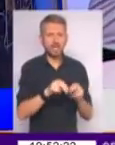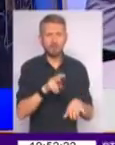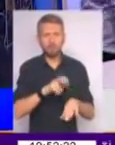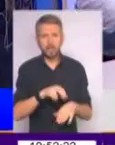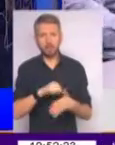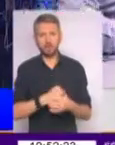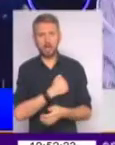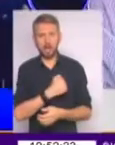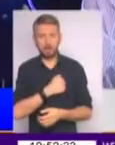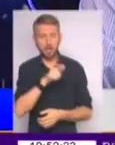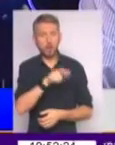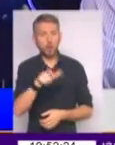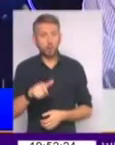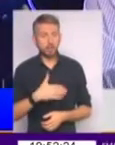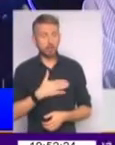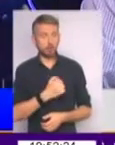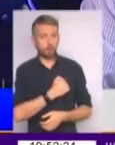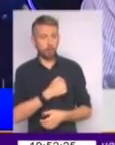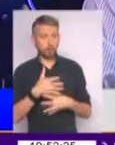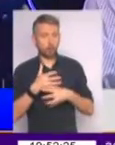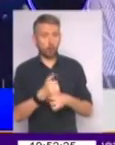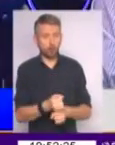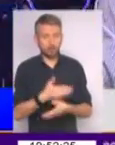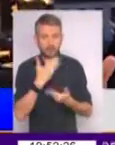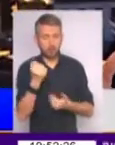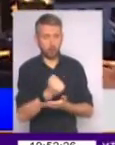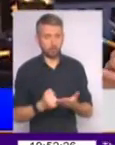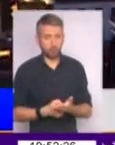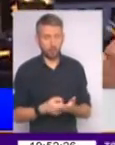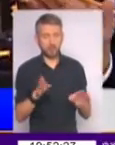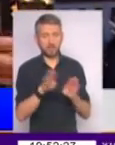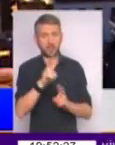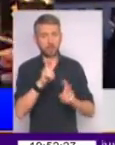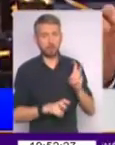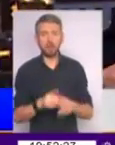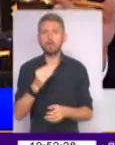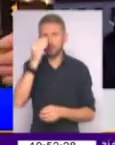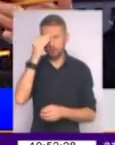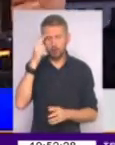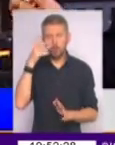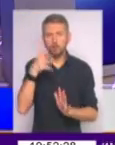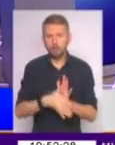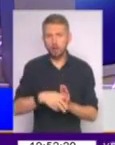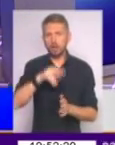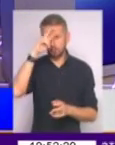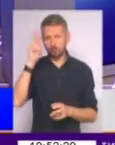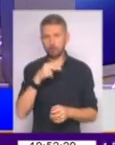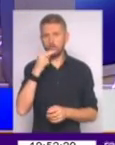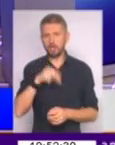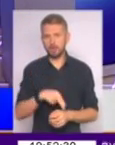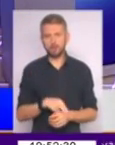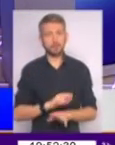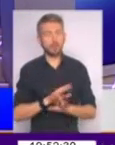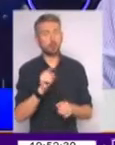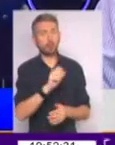армії. Люди, наші воїни, скорочувалися, не мали озброєння, зрозуміло, закривалися заводи. Так. Ваша думка зрозуміла, тому, Тимошенко винна. Тому, ні, так, з цього приводу,